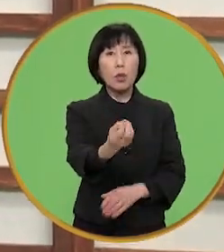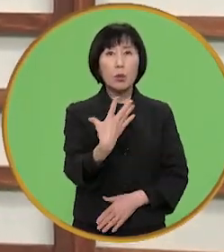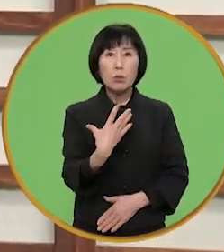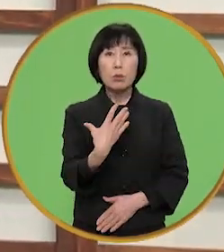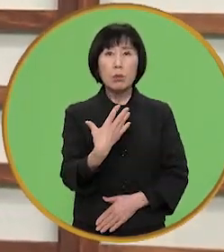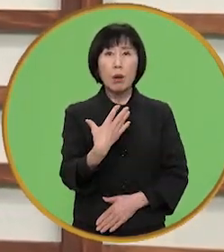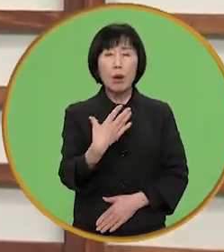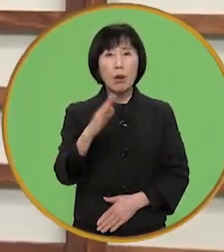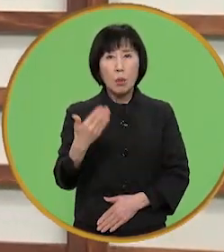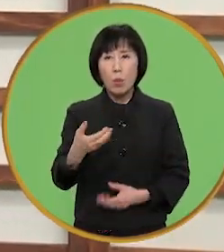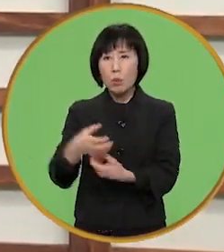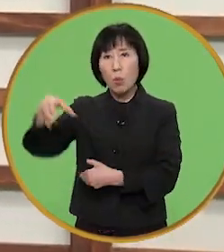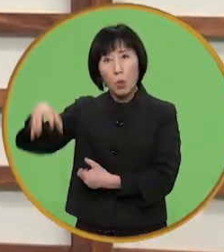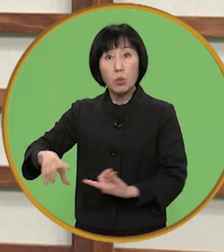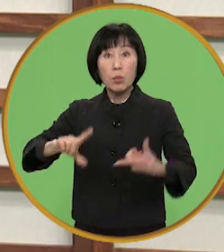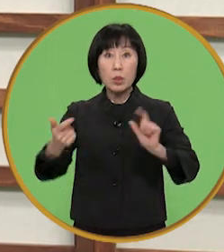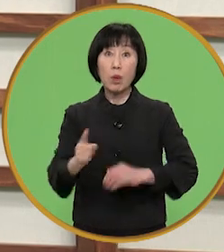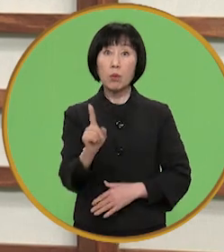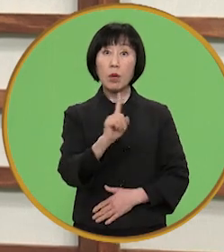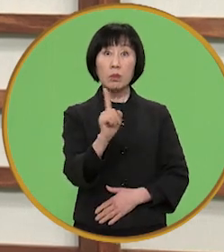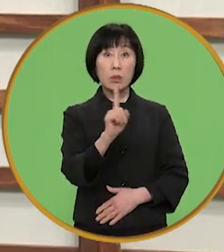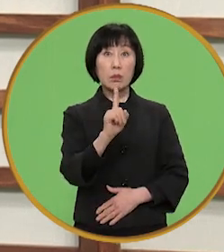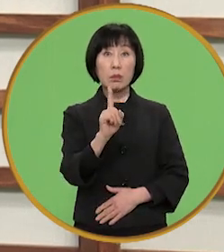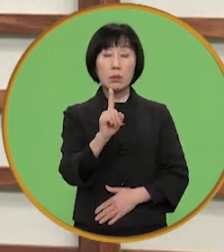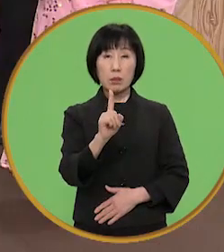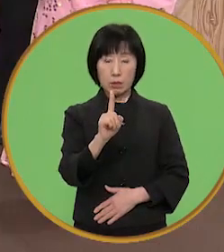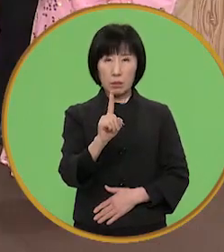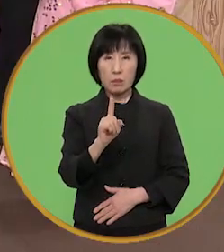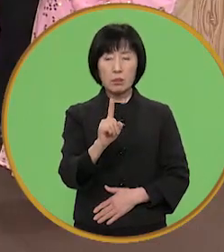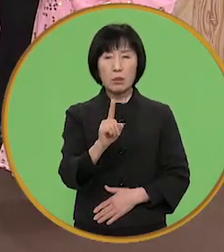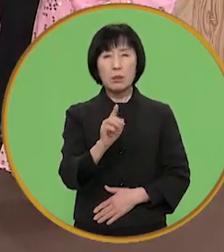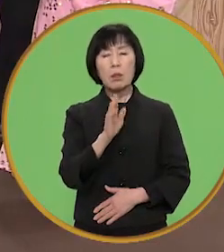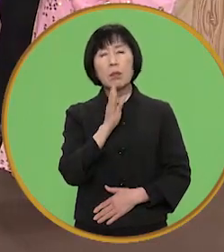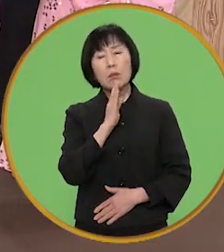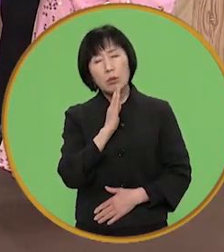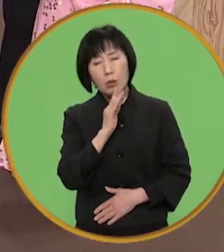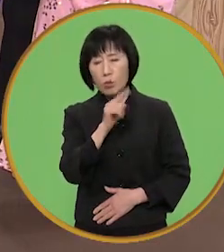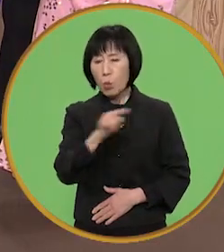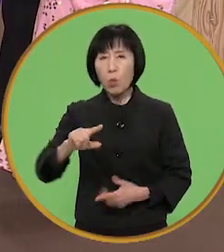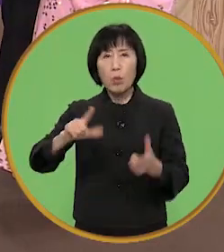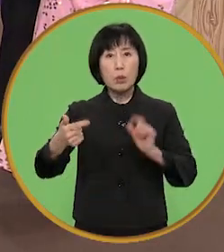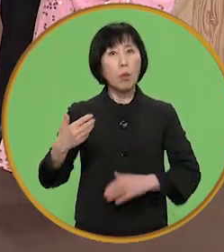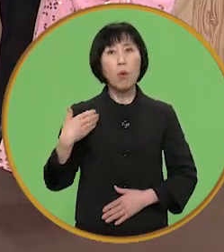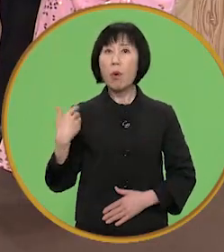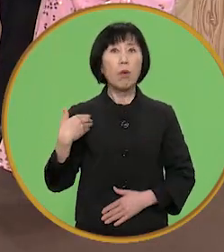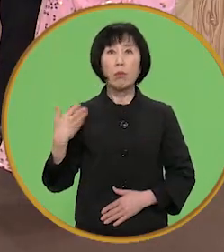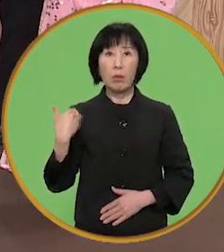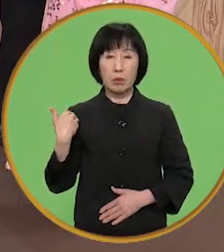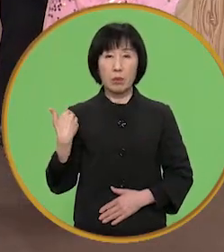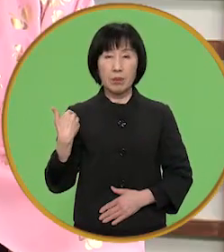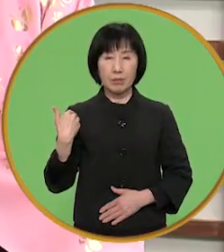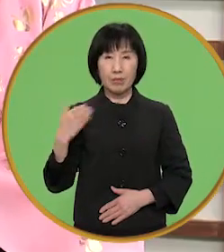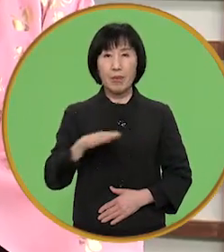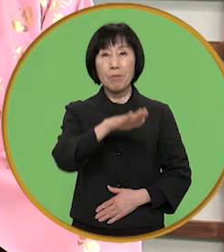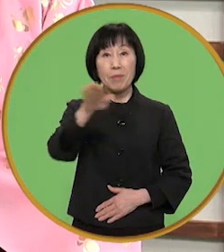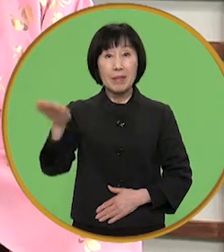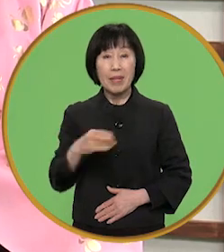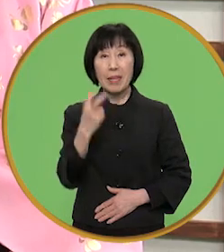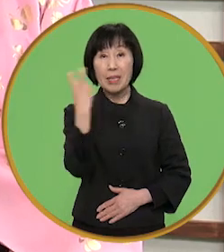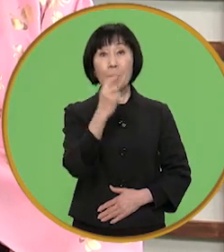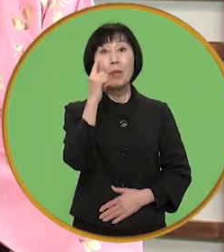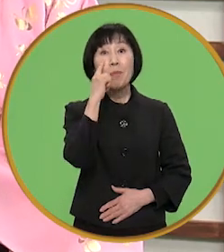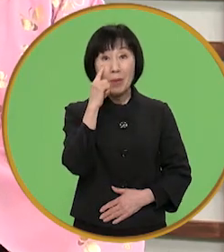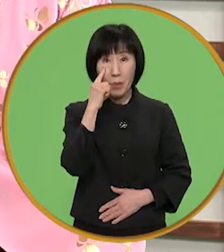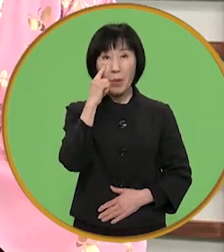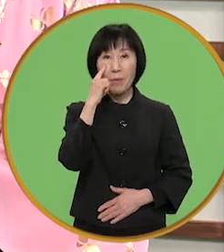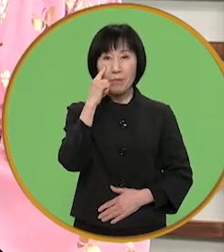消防団って言ってたけど、消防署とは何が違うのかしら。 確かに言われてみると分かりませんね。 ならばみんな